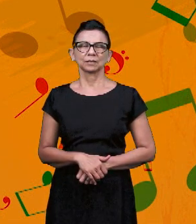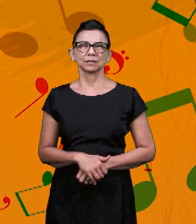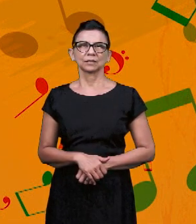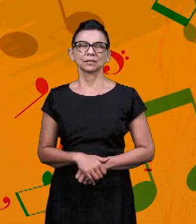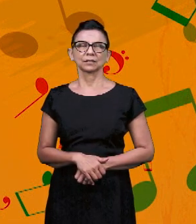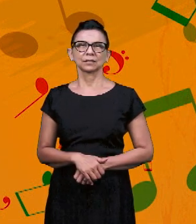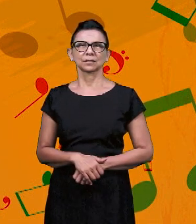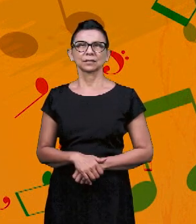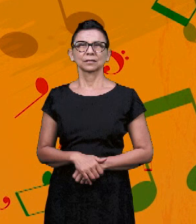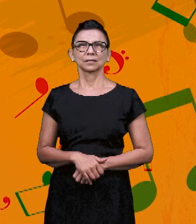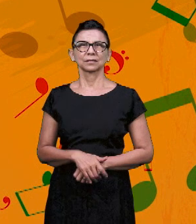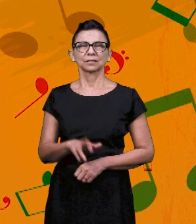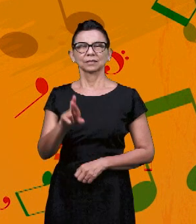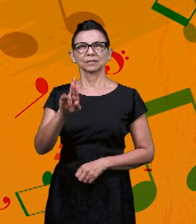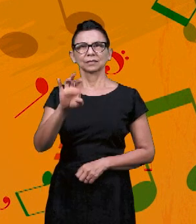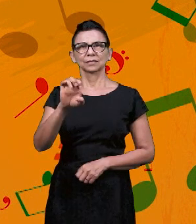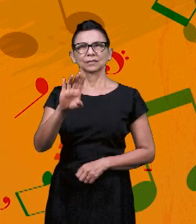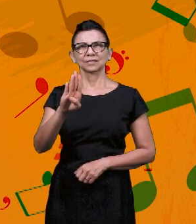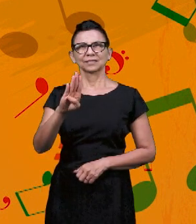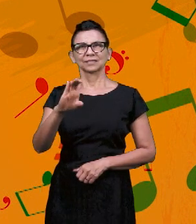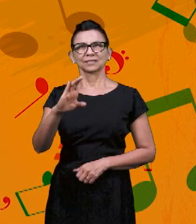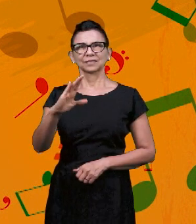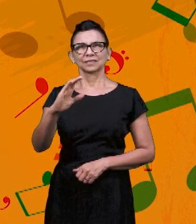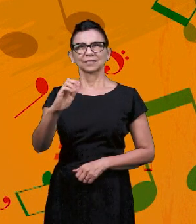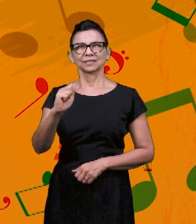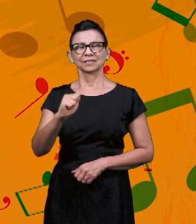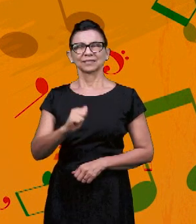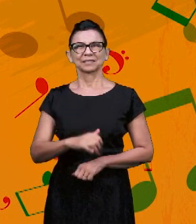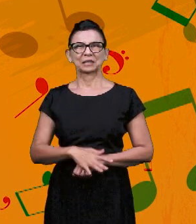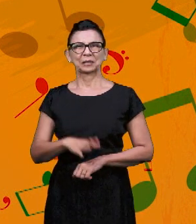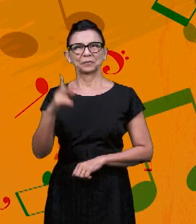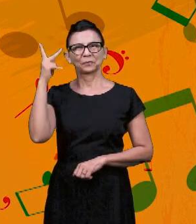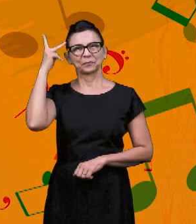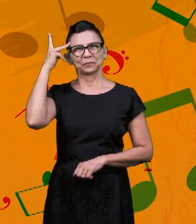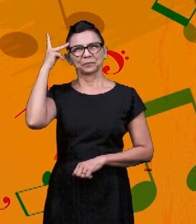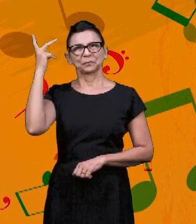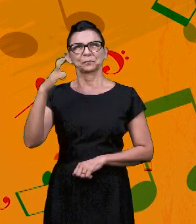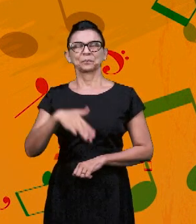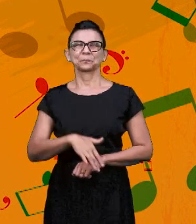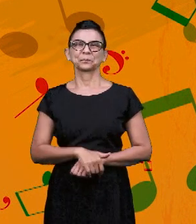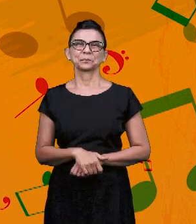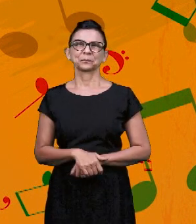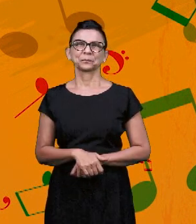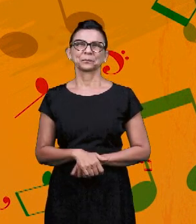Rebecca, de la ville de Cajati, São Paulo. São Paulo.